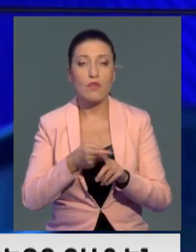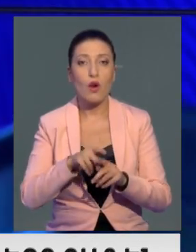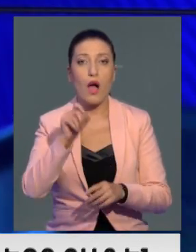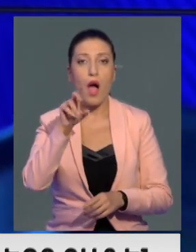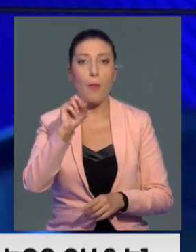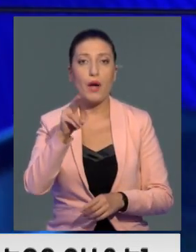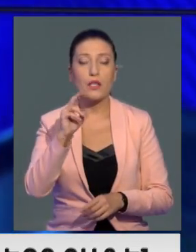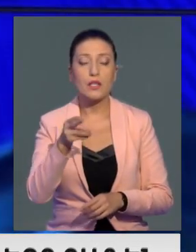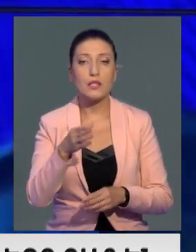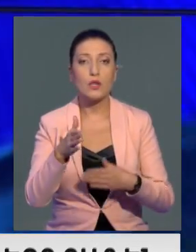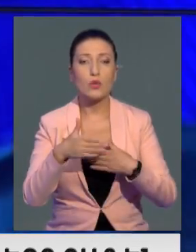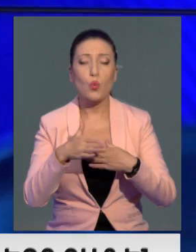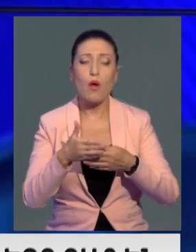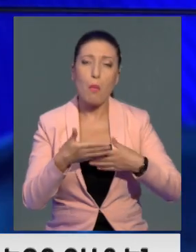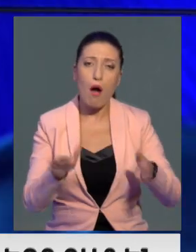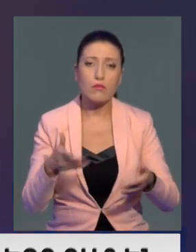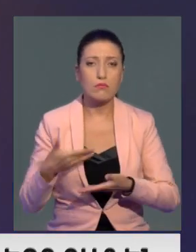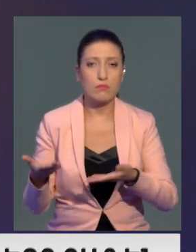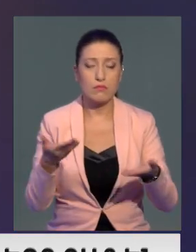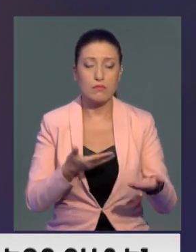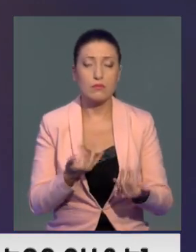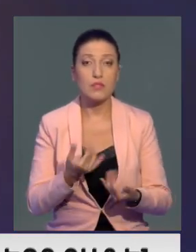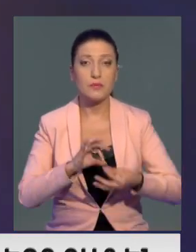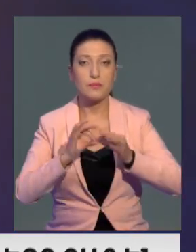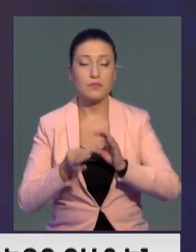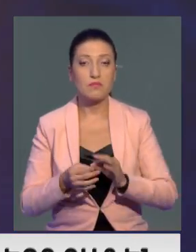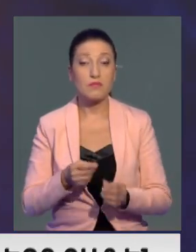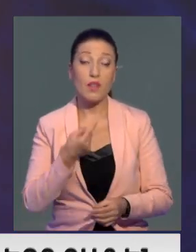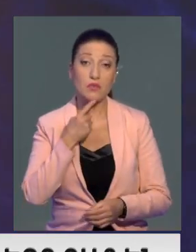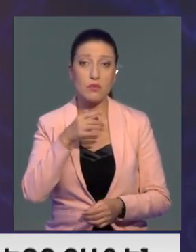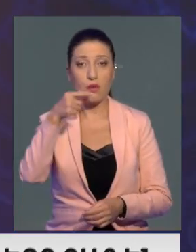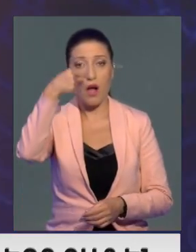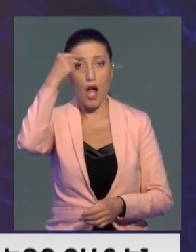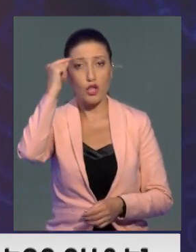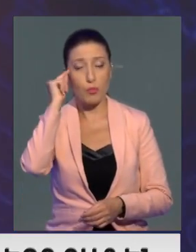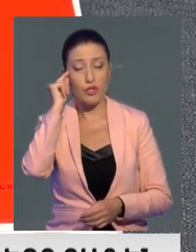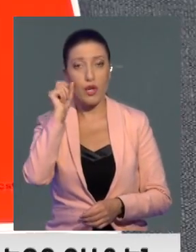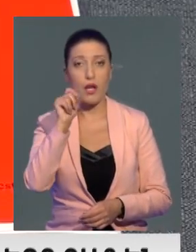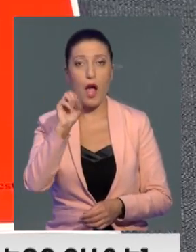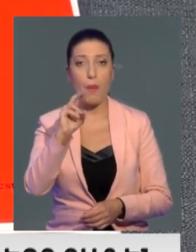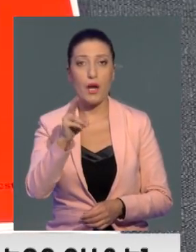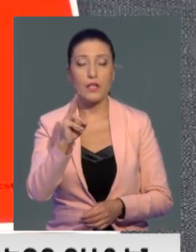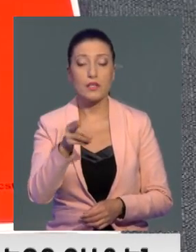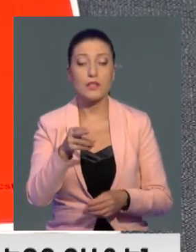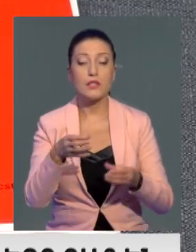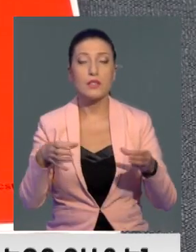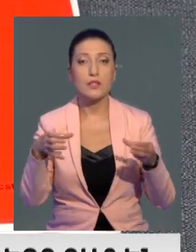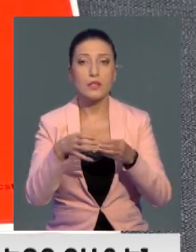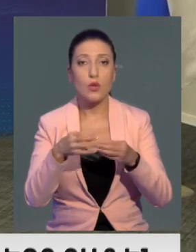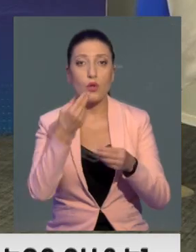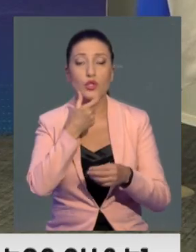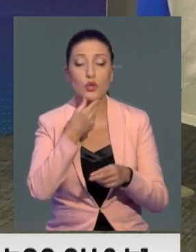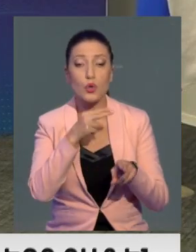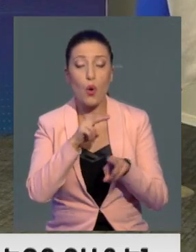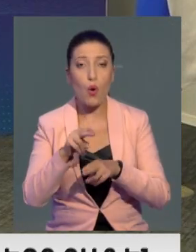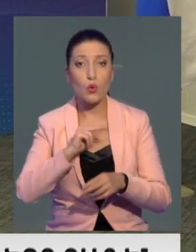բաց են։ Լիլիթ Մուրադյանն է պատմում։ Արդյոք Ադրբեջանը կարող է ՀԱՊԿ-ի դիտորդ, գործընկեր կամ անդամ երկիր դառնալ։